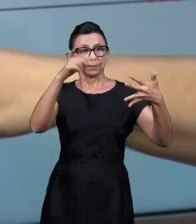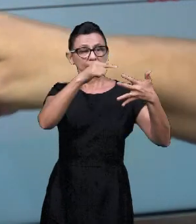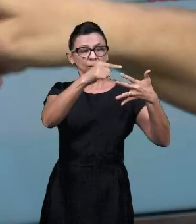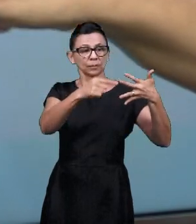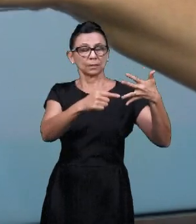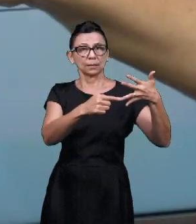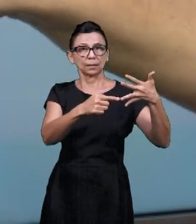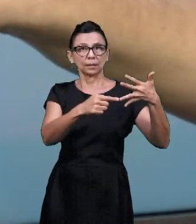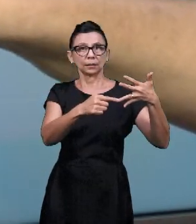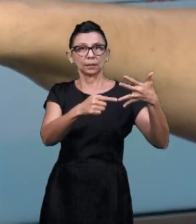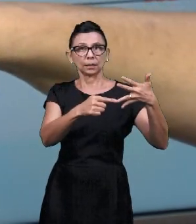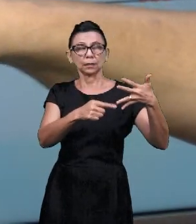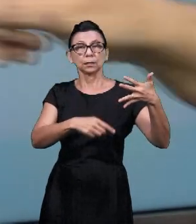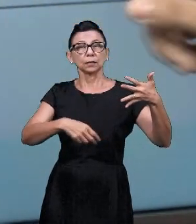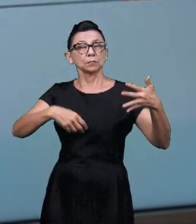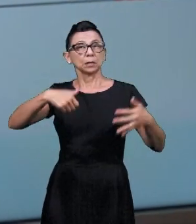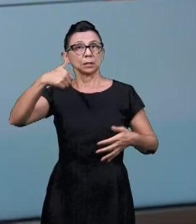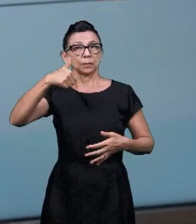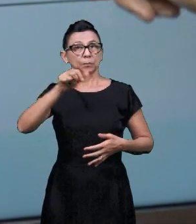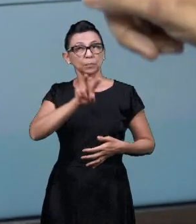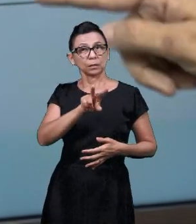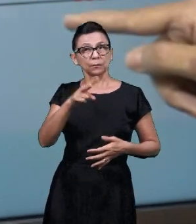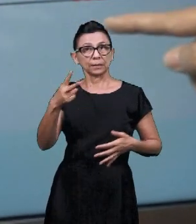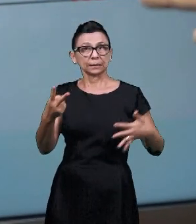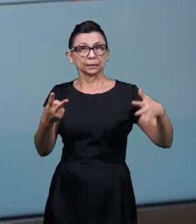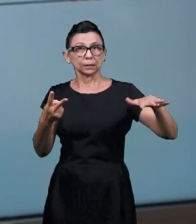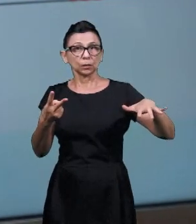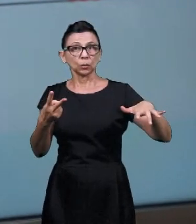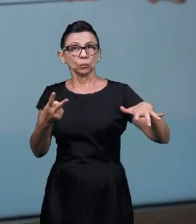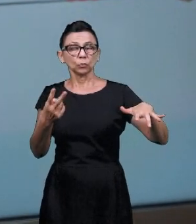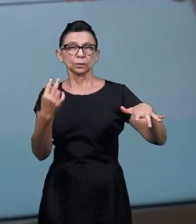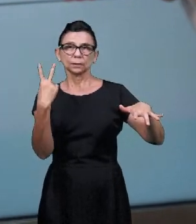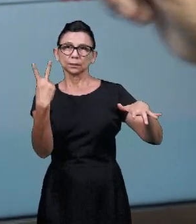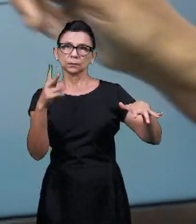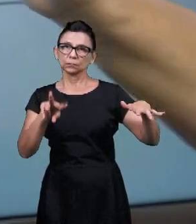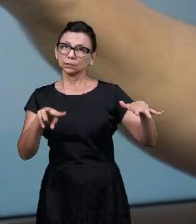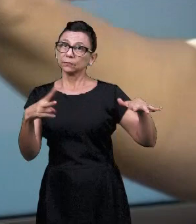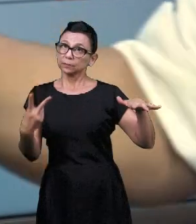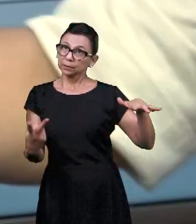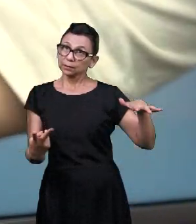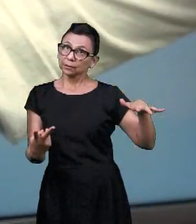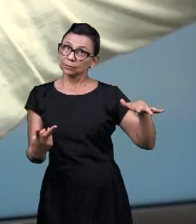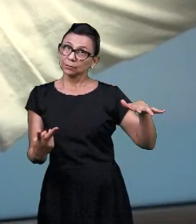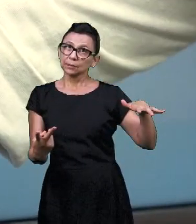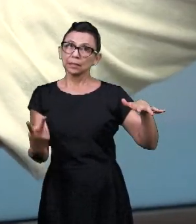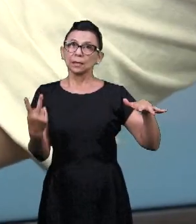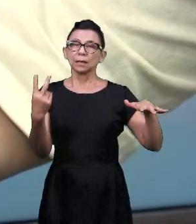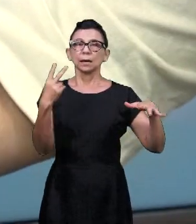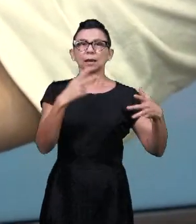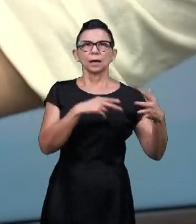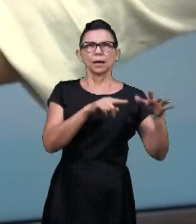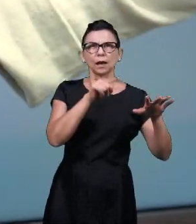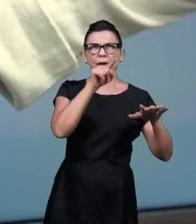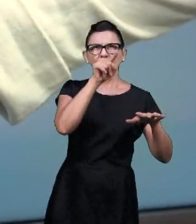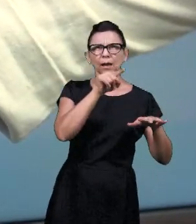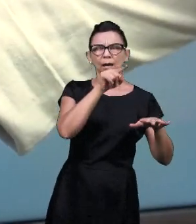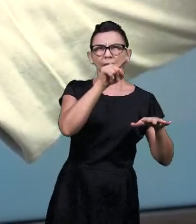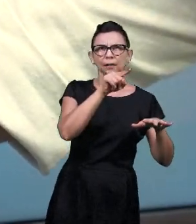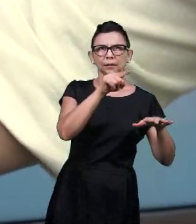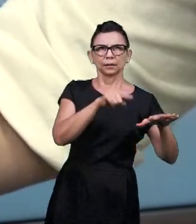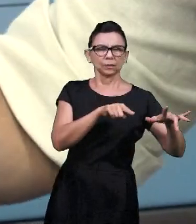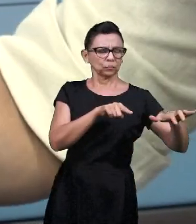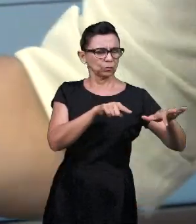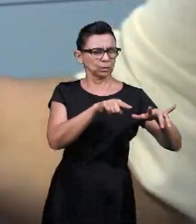la première inversion et dans la deuxième inversion. Ici, les accords sont de 3